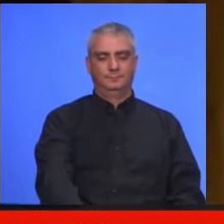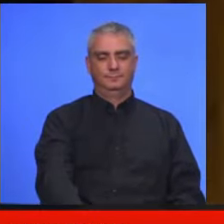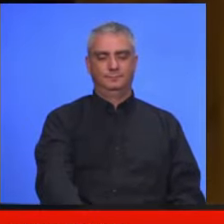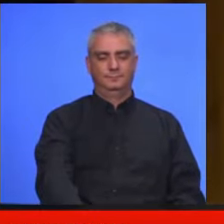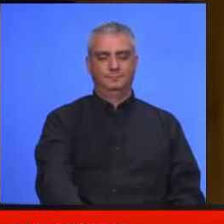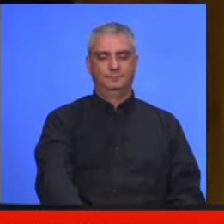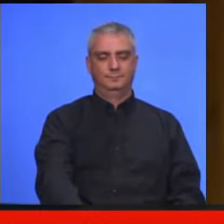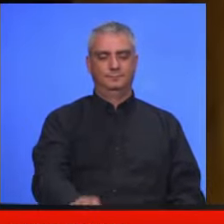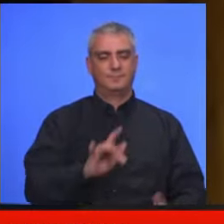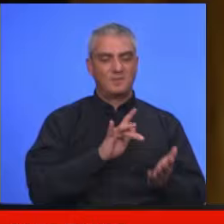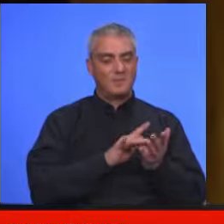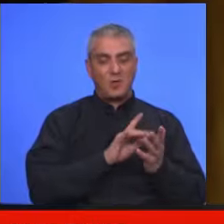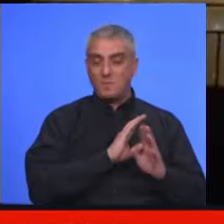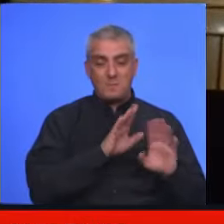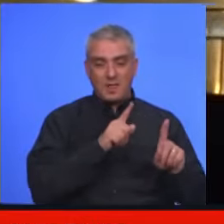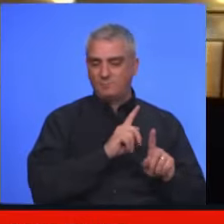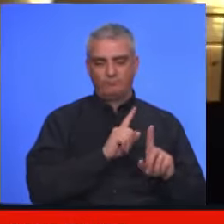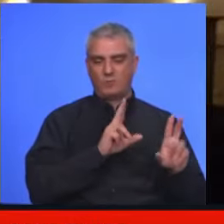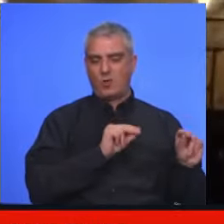המקום בלי עומר לא אותו דבר.